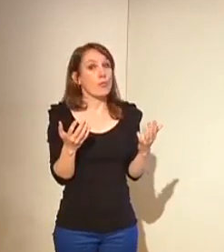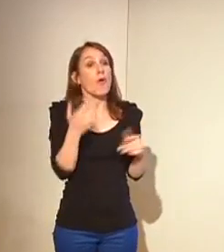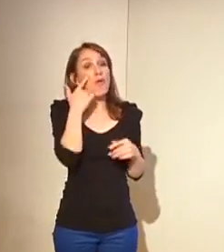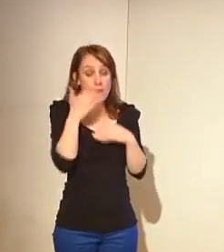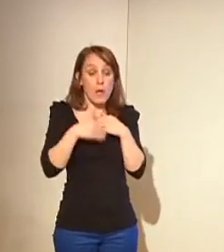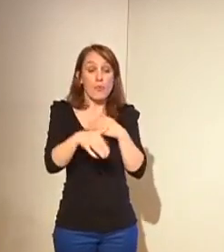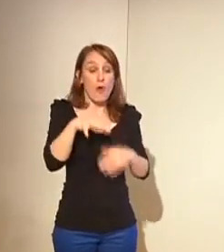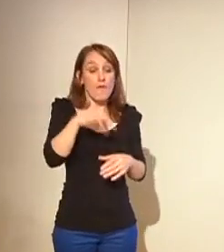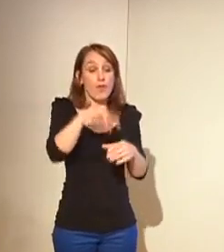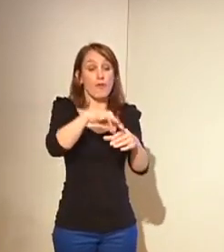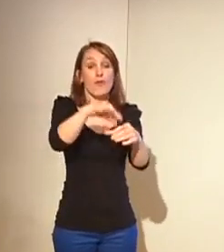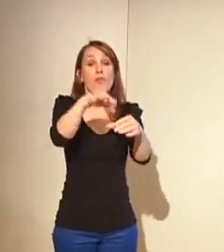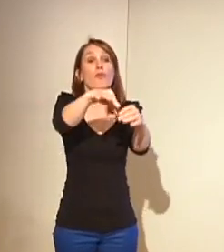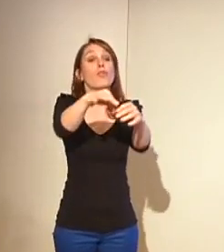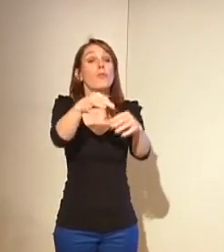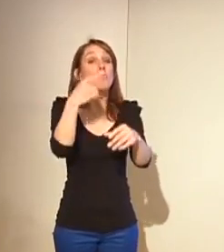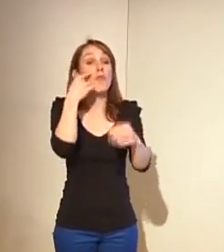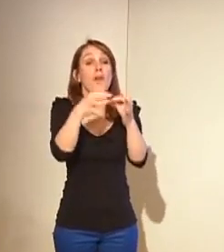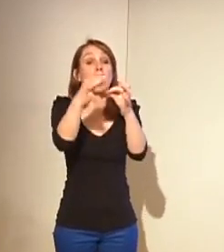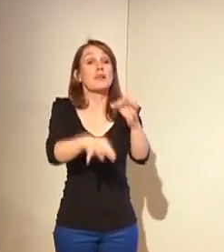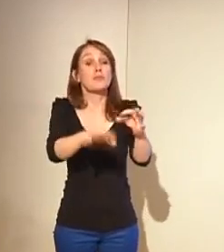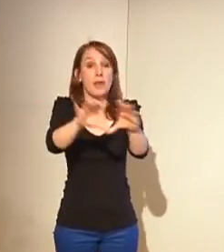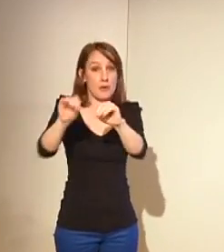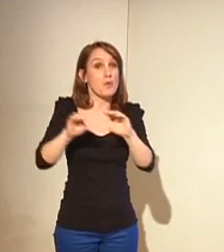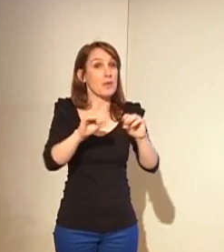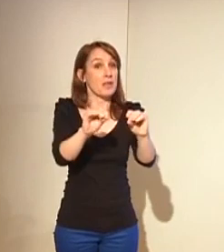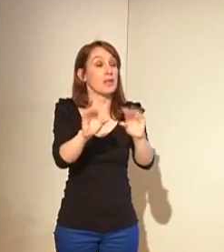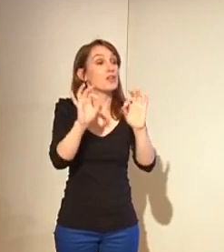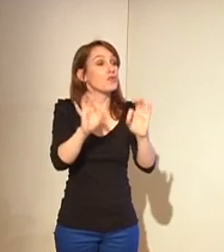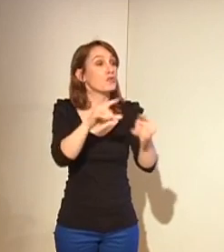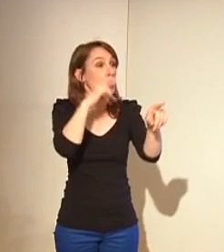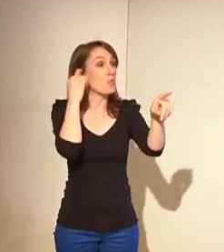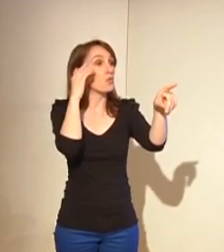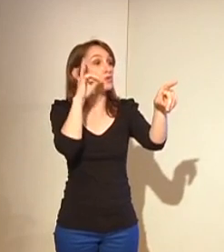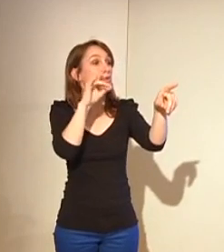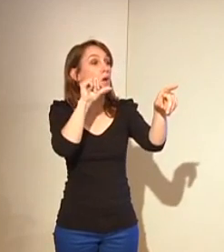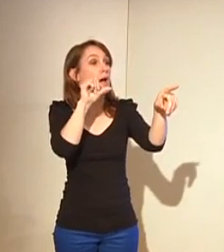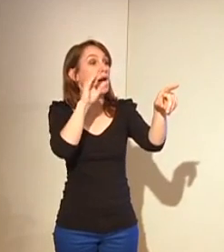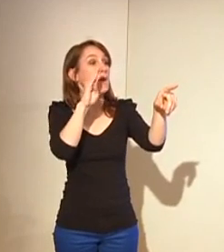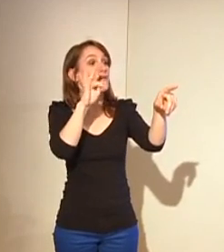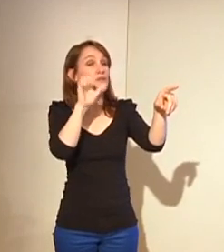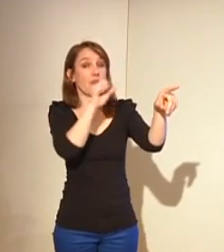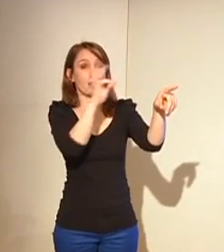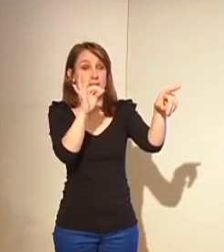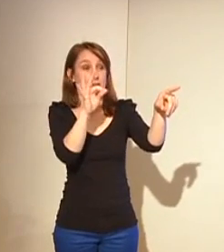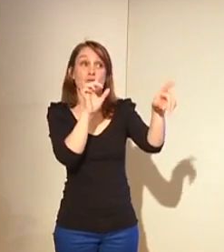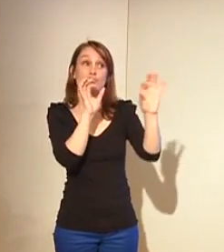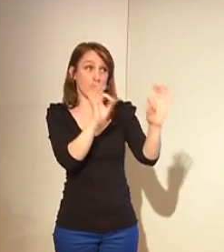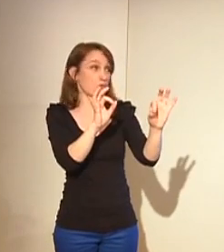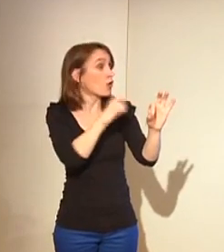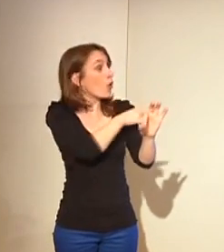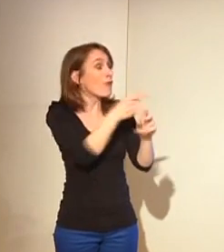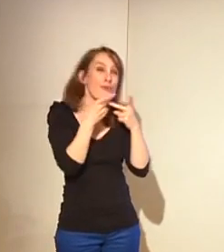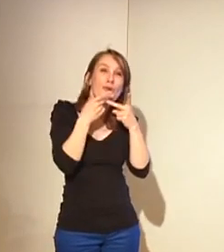votes que nous pourrons vérifier effectivement cl ABSAT la conformité de vos actes